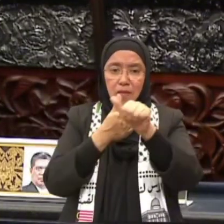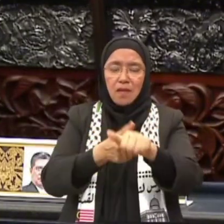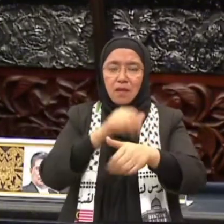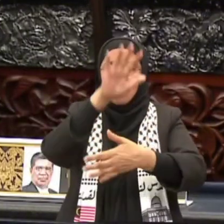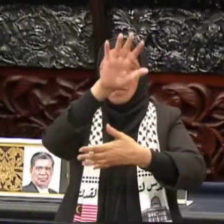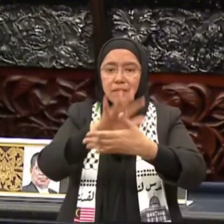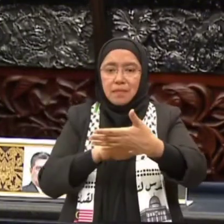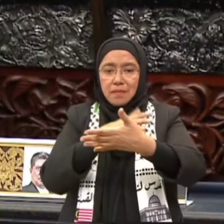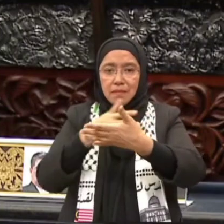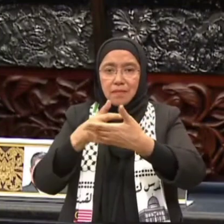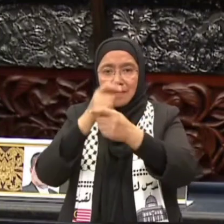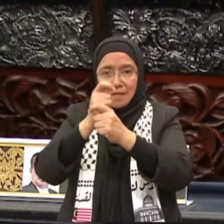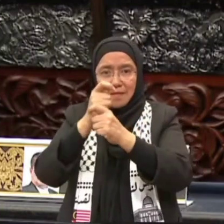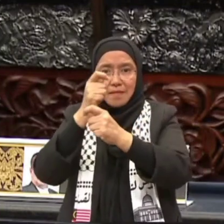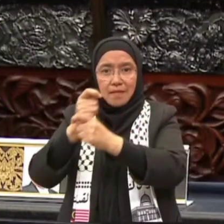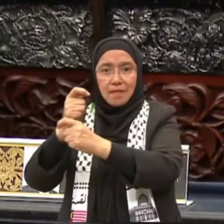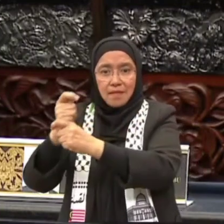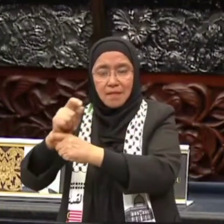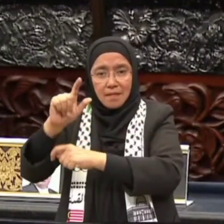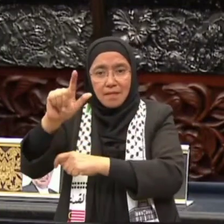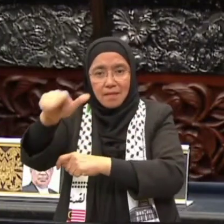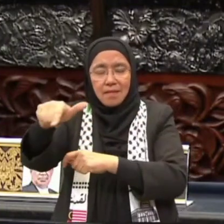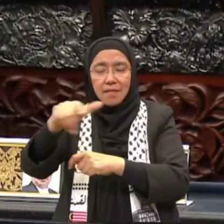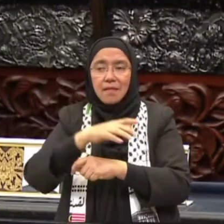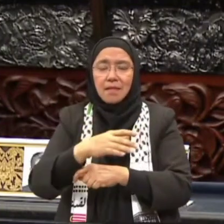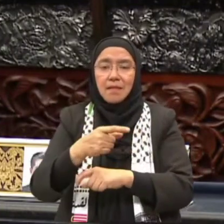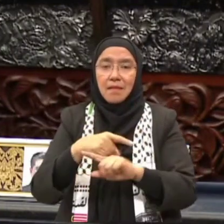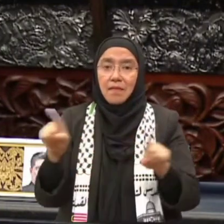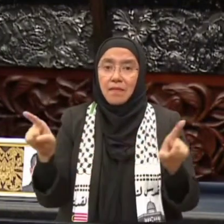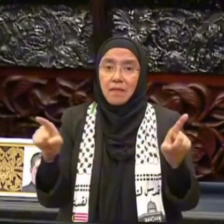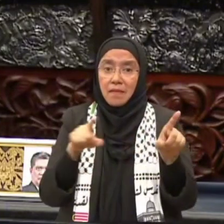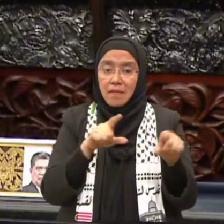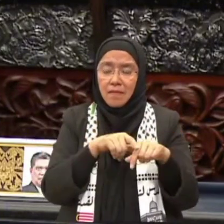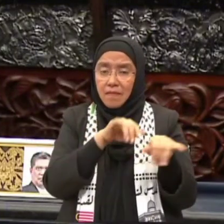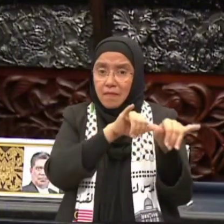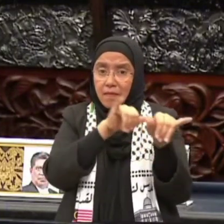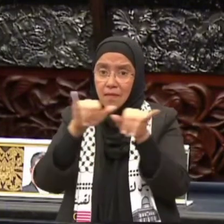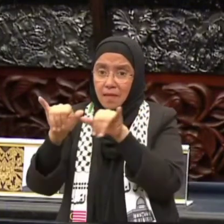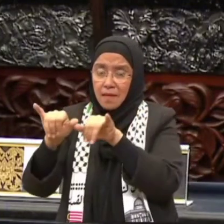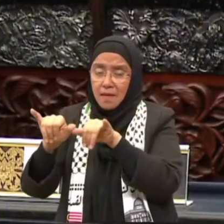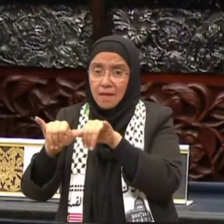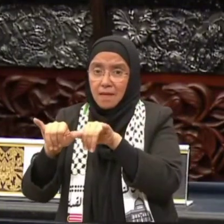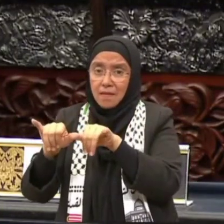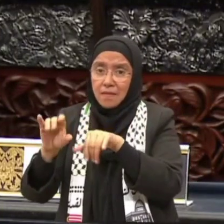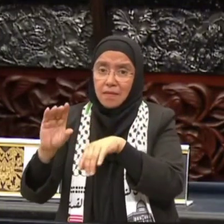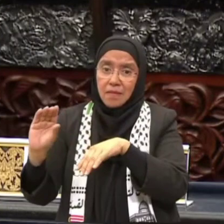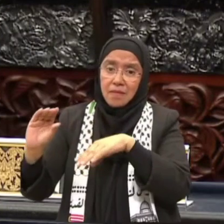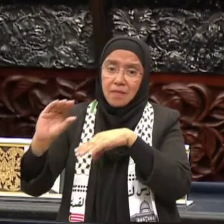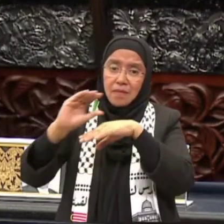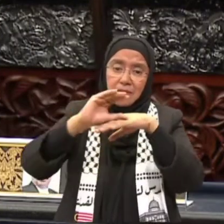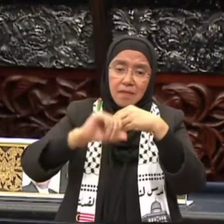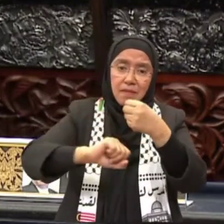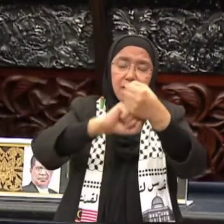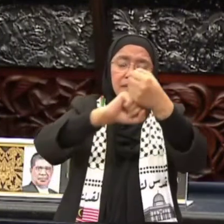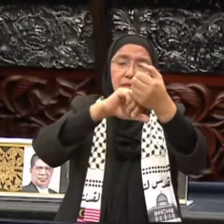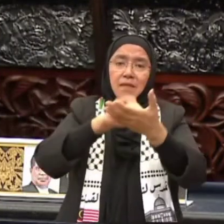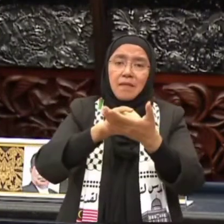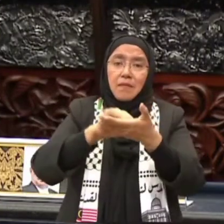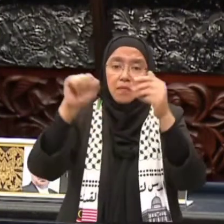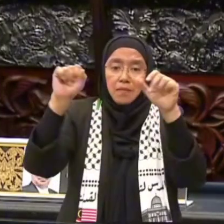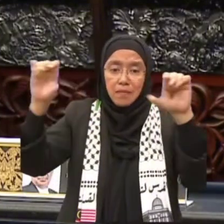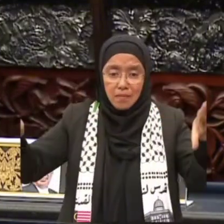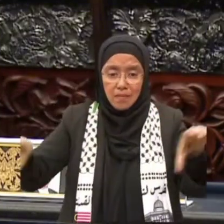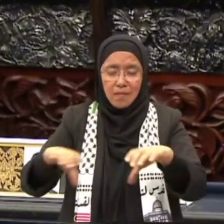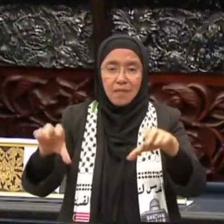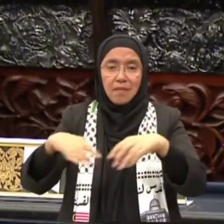pelaksanaan penyasaran semula subsidi ini dijangka hanya boleh dilaksanakan setelah tempoh pengesahan dan